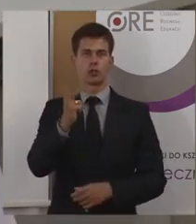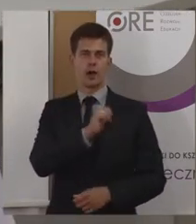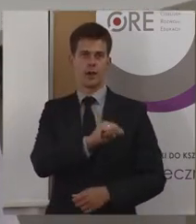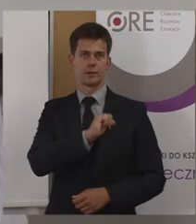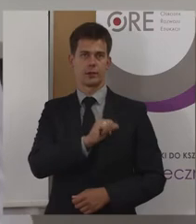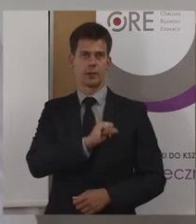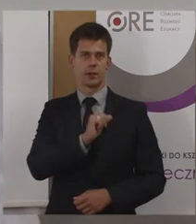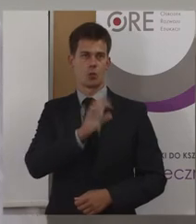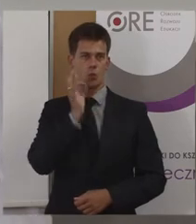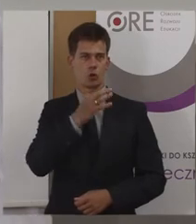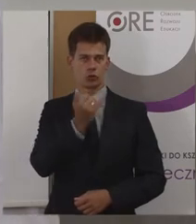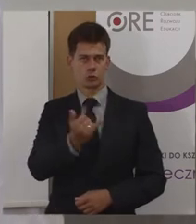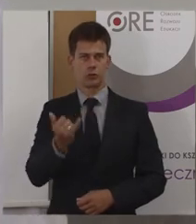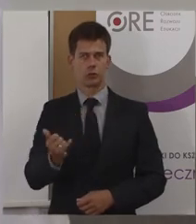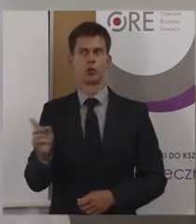kwestii wyłącznie